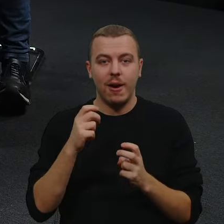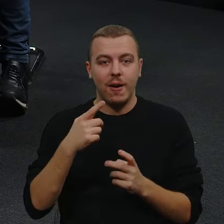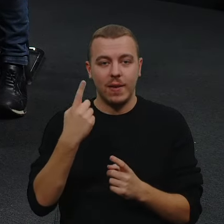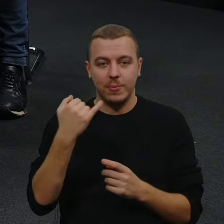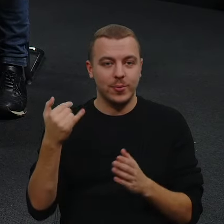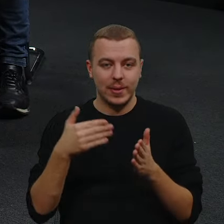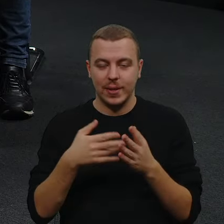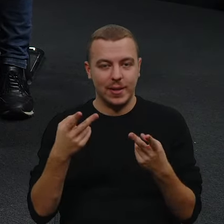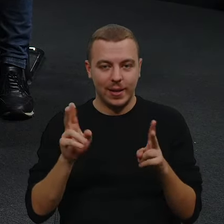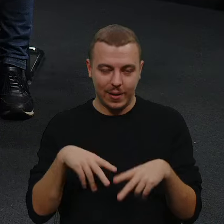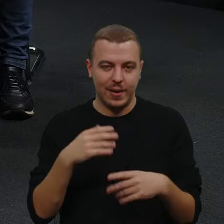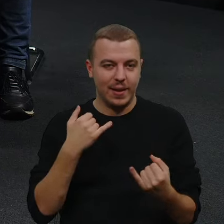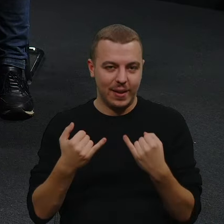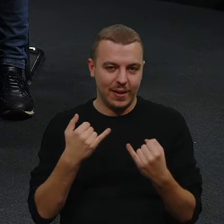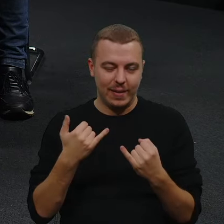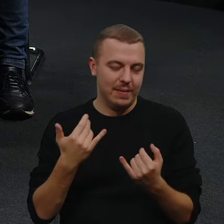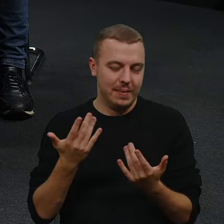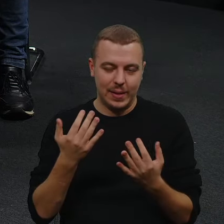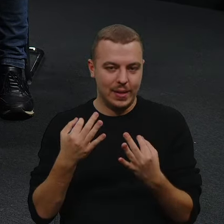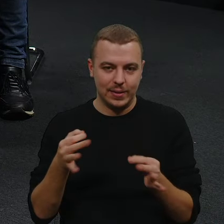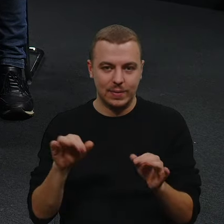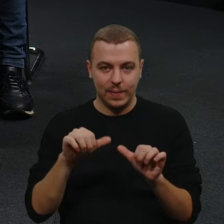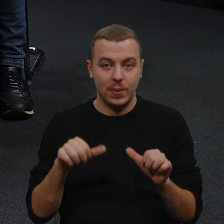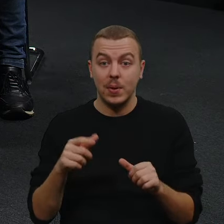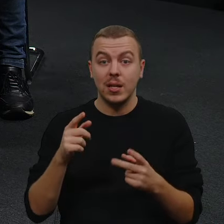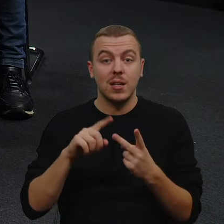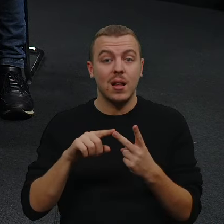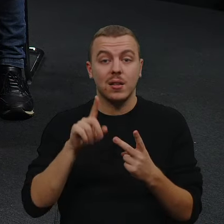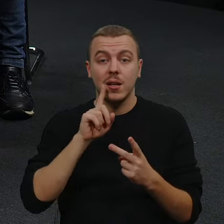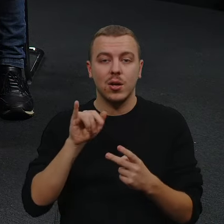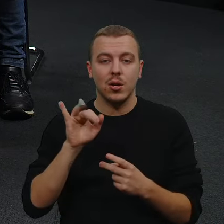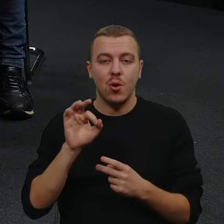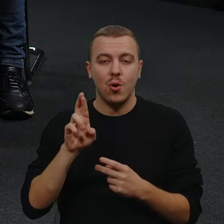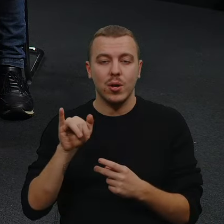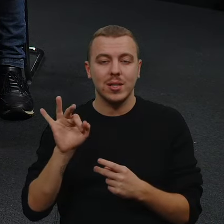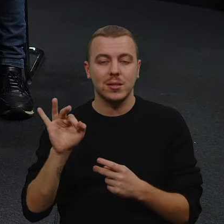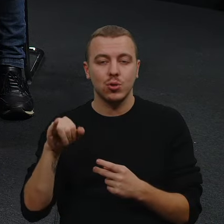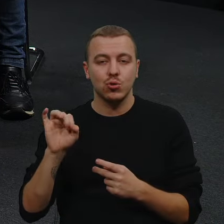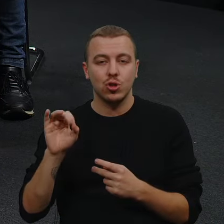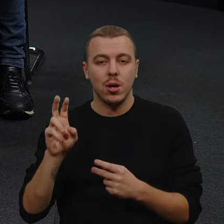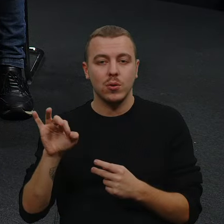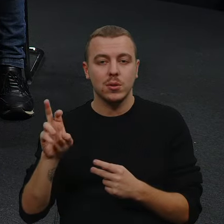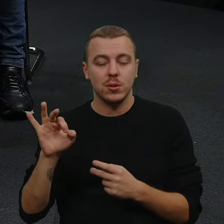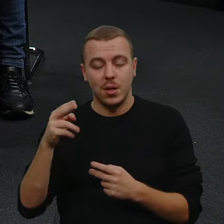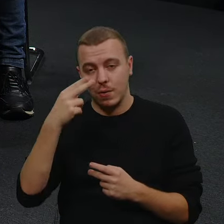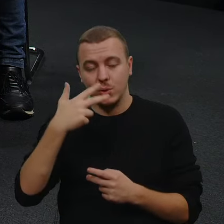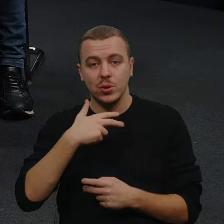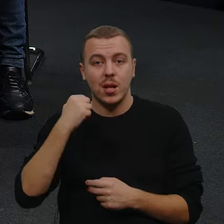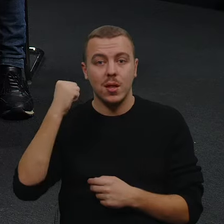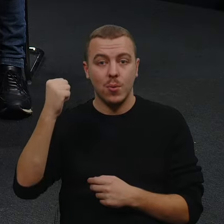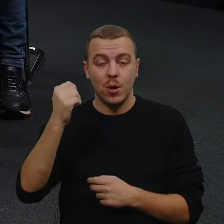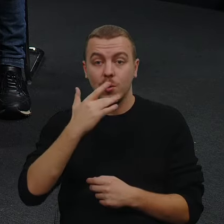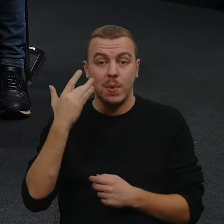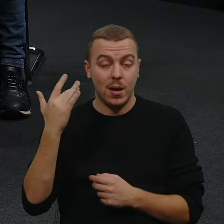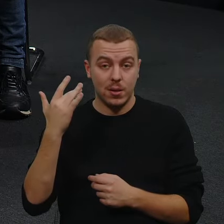griežto reglamento, nes kitas kandidatas Joris Juškauskas, Lietuvos socialdemokratų partijos